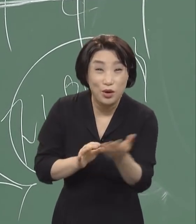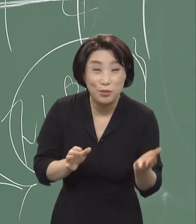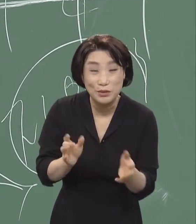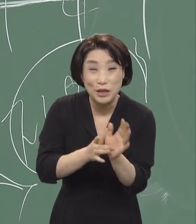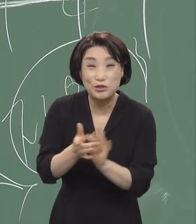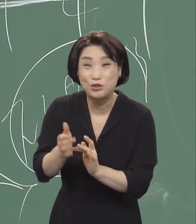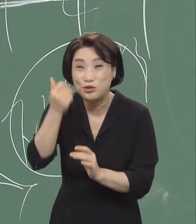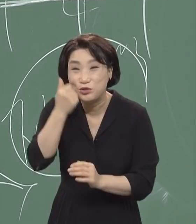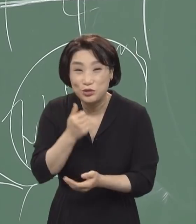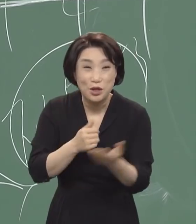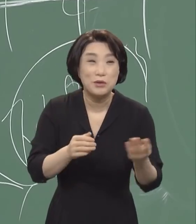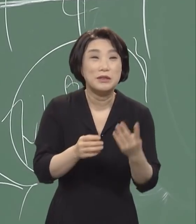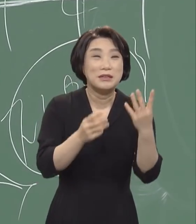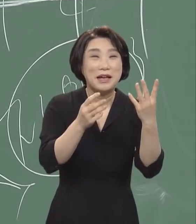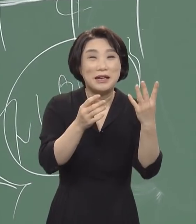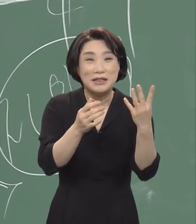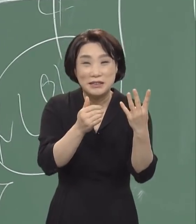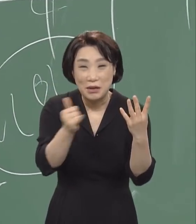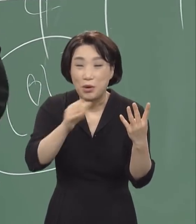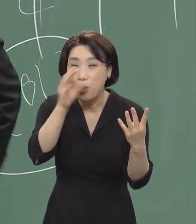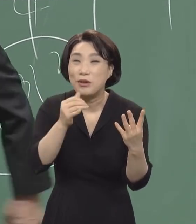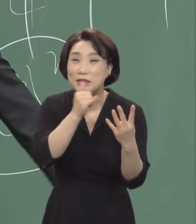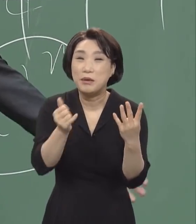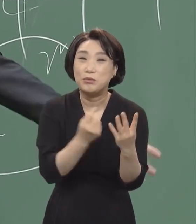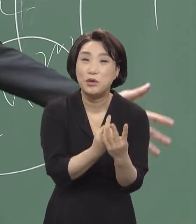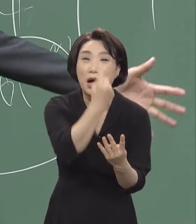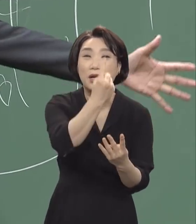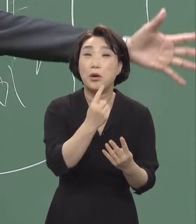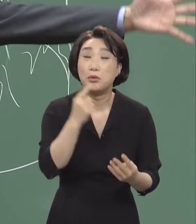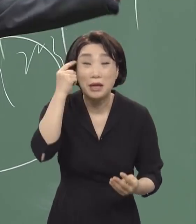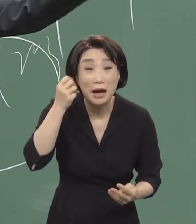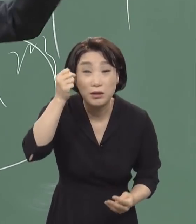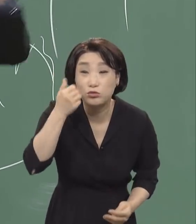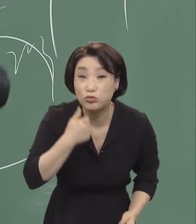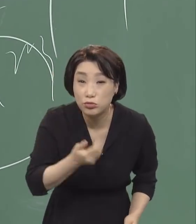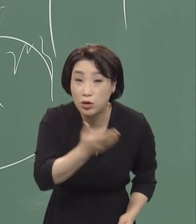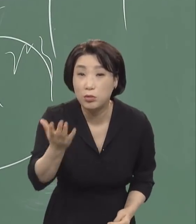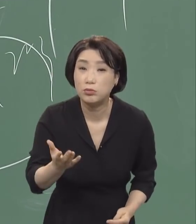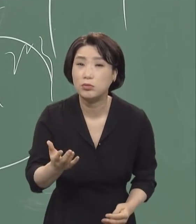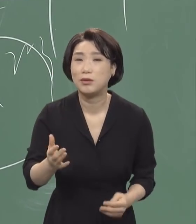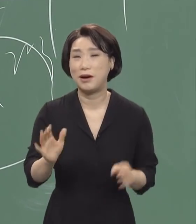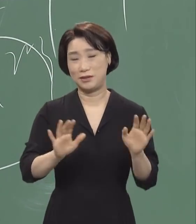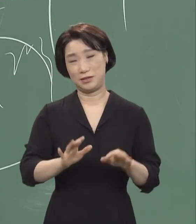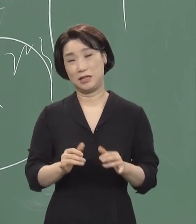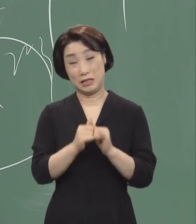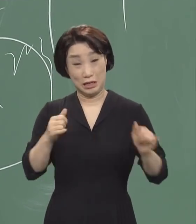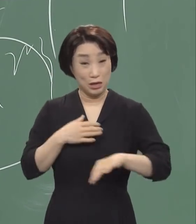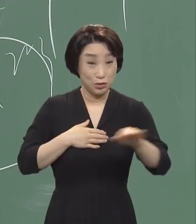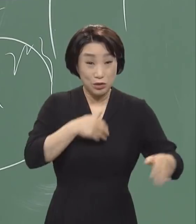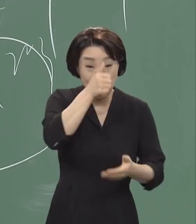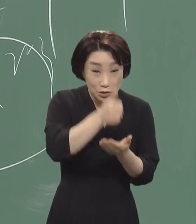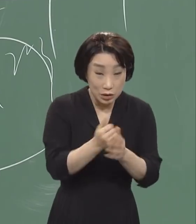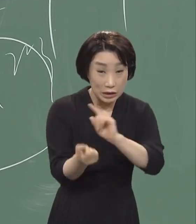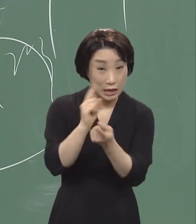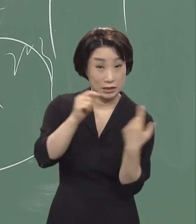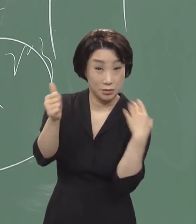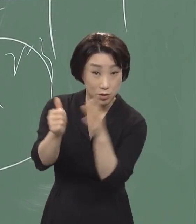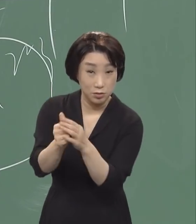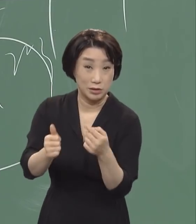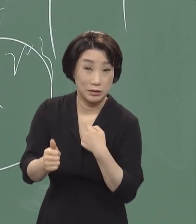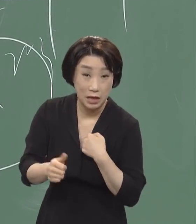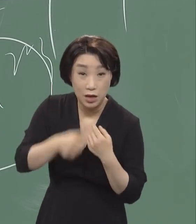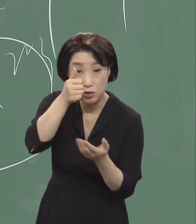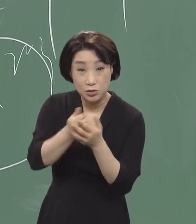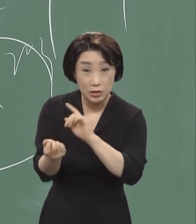예수를 4대 성인이래 이렇게 죽었는데 인류의 죄를 짊어지고 나의 죄를 짊어지고